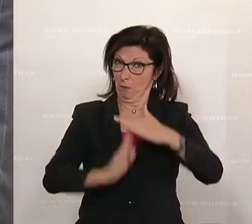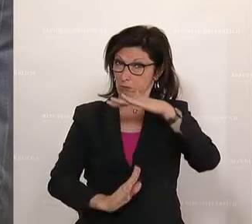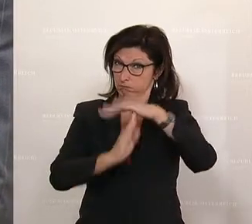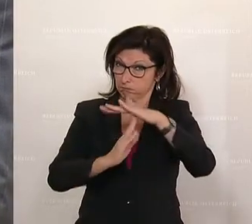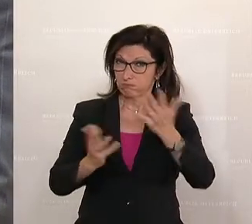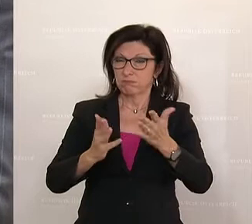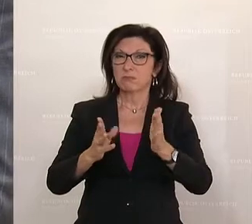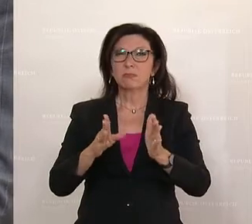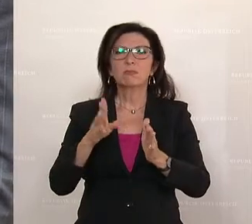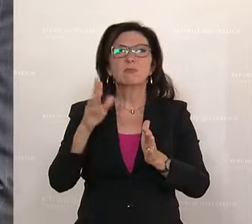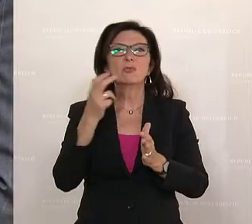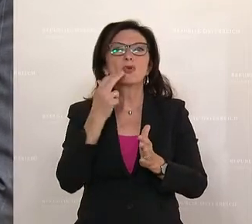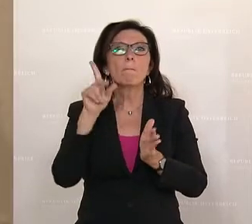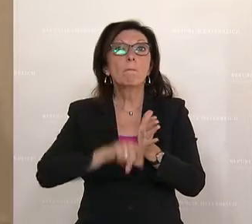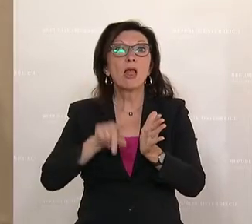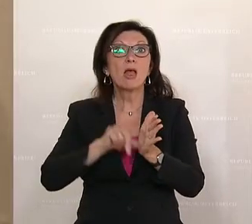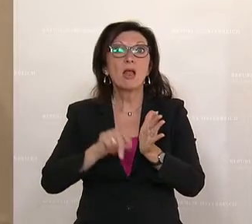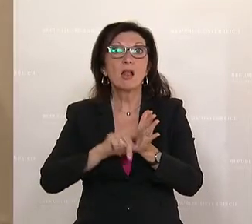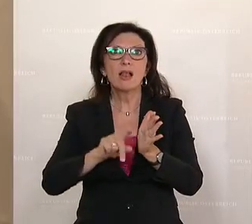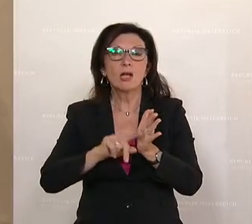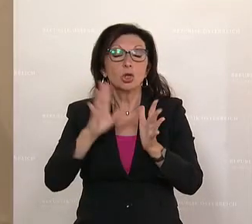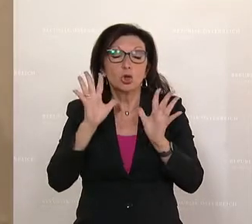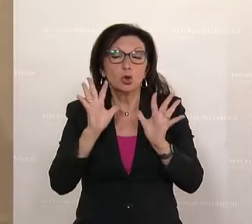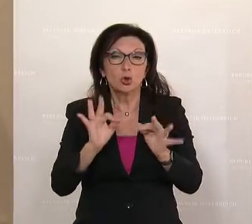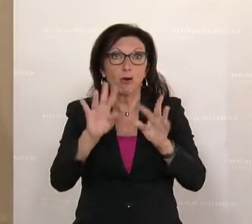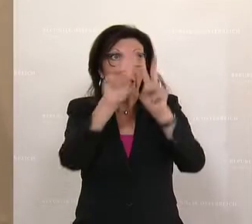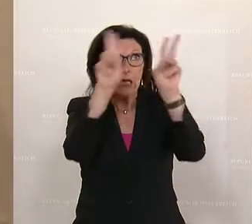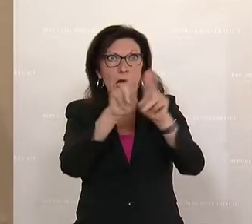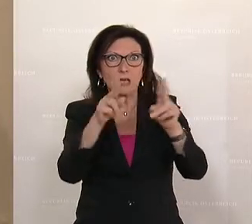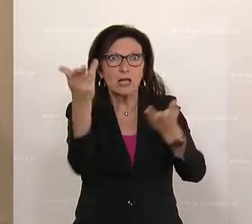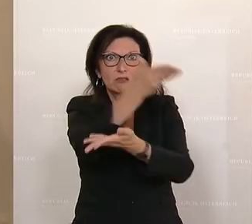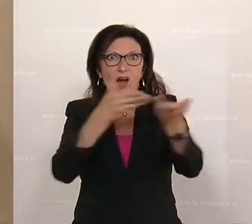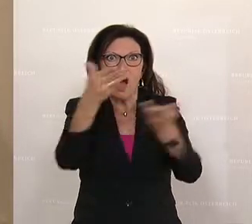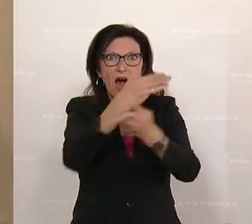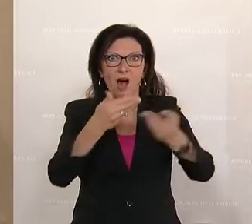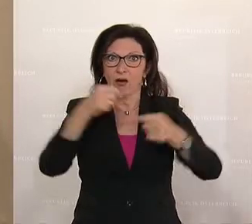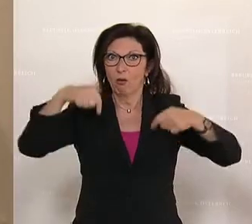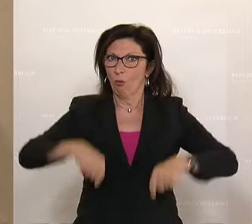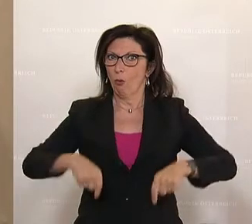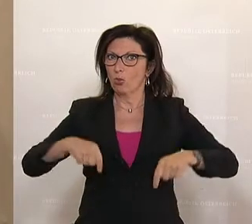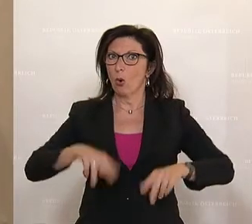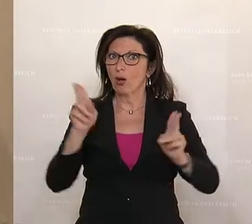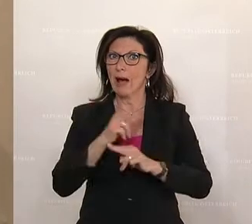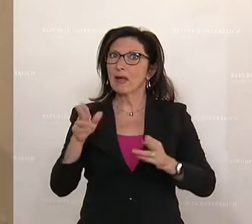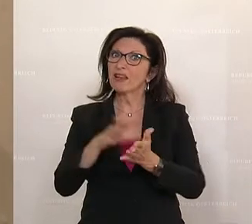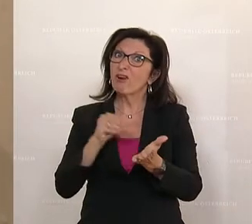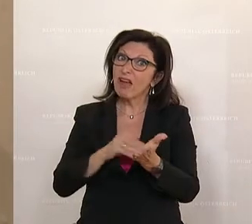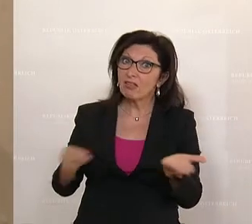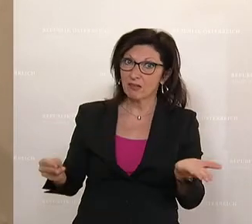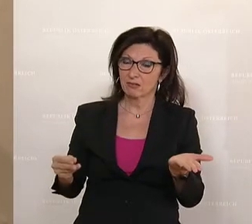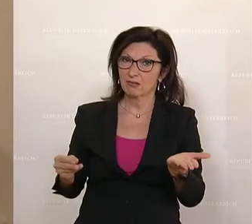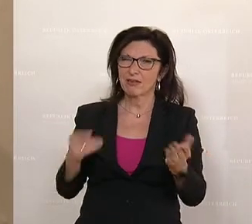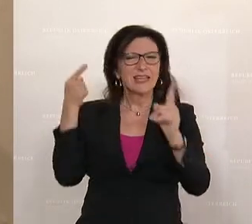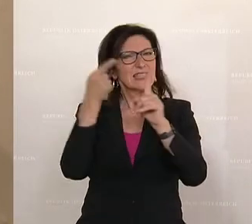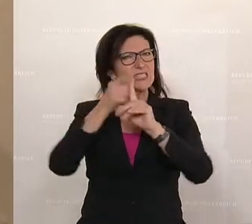dieser billige Strom in der Sekunde international gehandelt wird und dann nicht den eigenen Verbrauchern zugutekommt. Das heißt, das Ziel ist